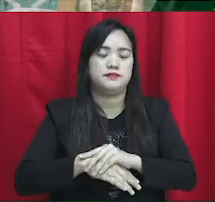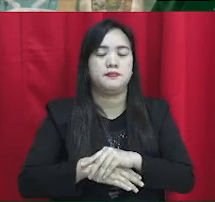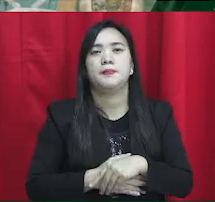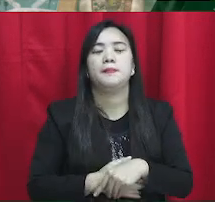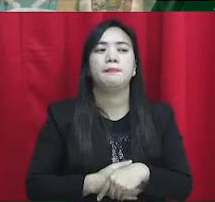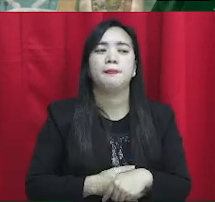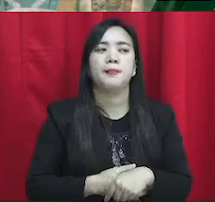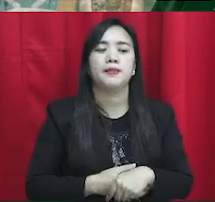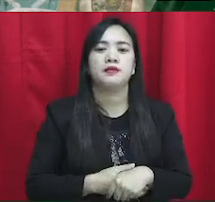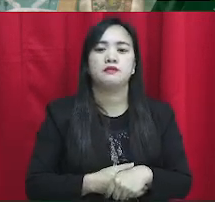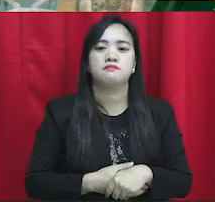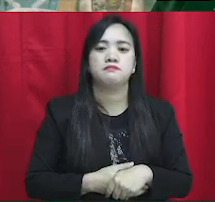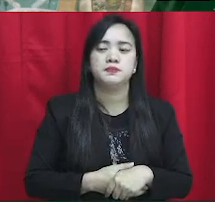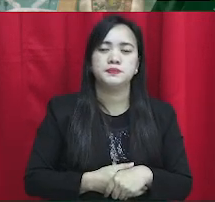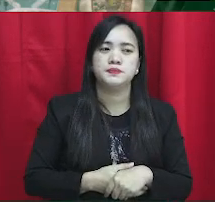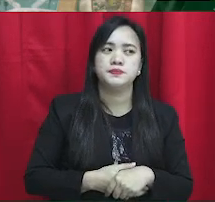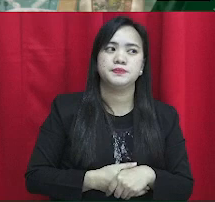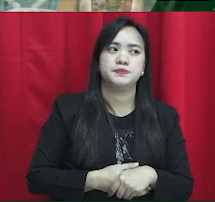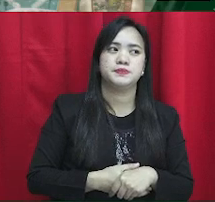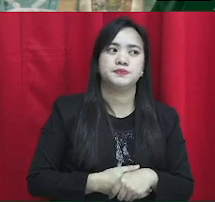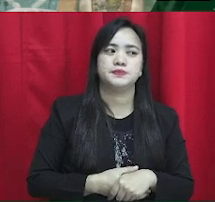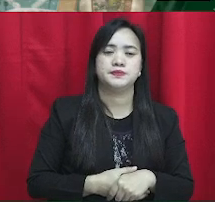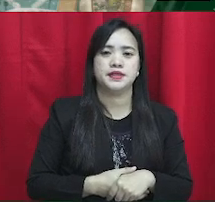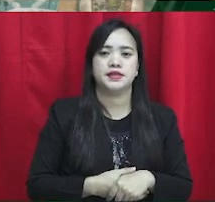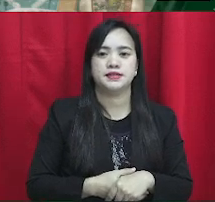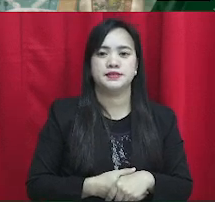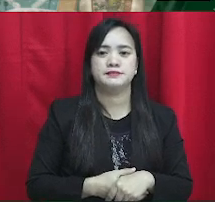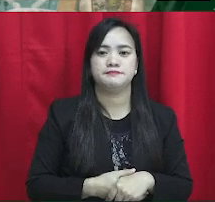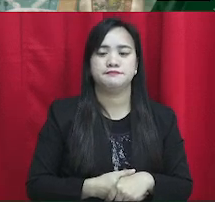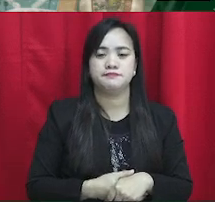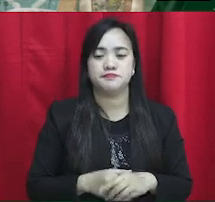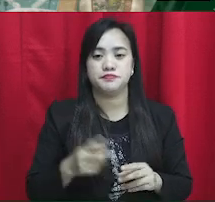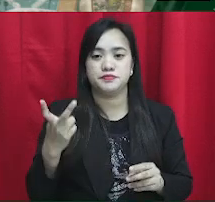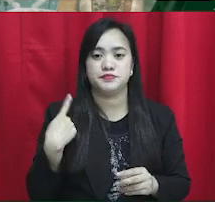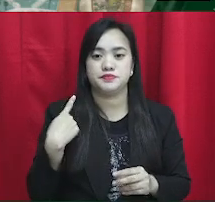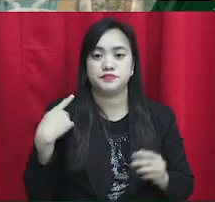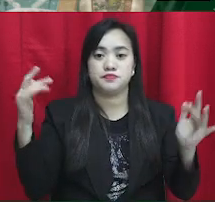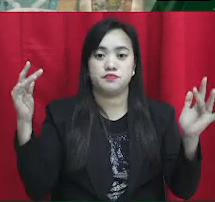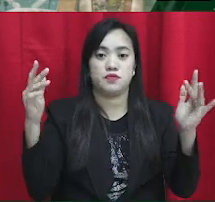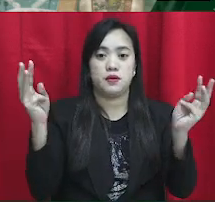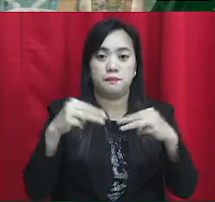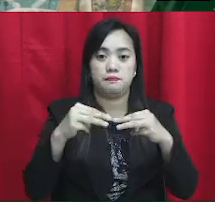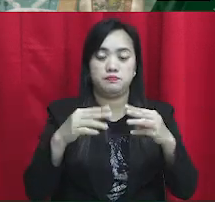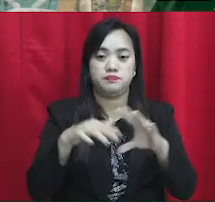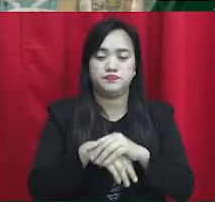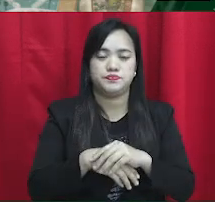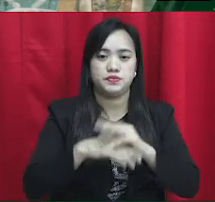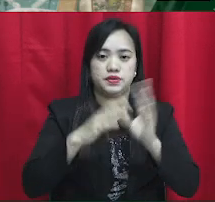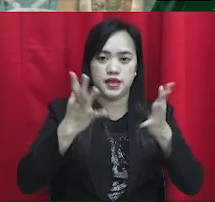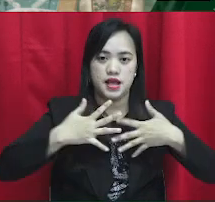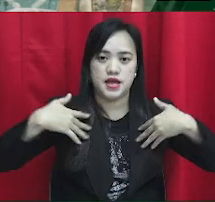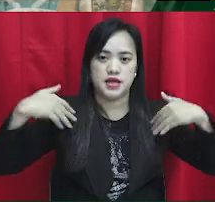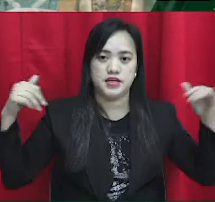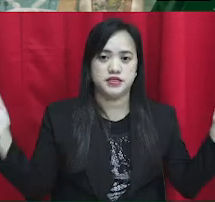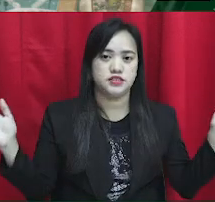po, gusto ko po mabasa natin itong muling tagpo ng Panginoon or ng angel, no? Punta po